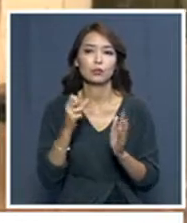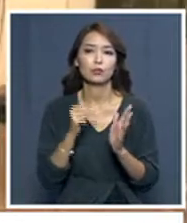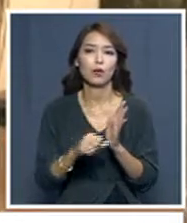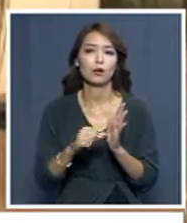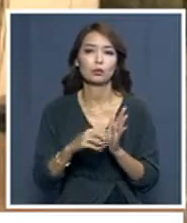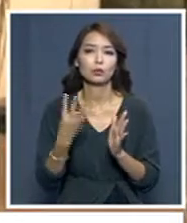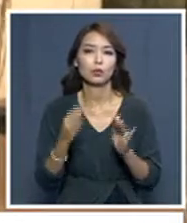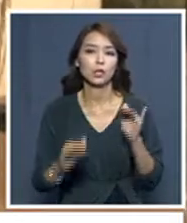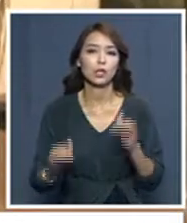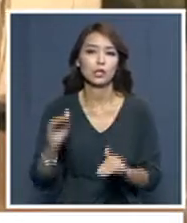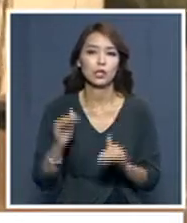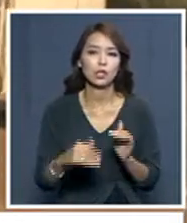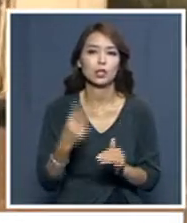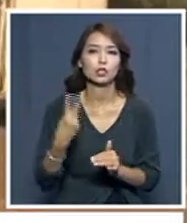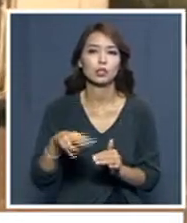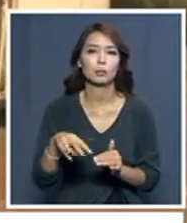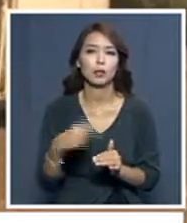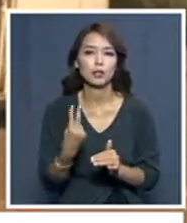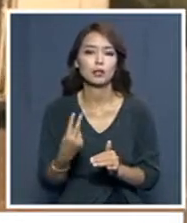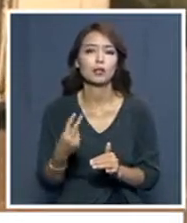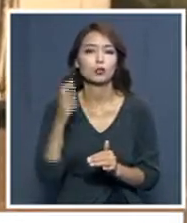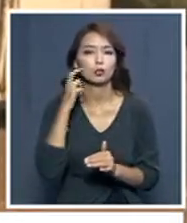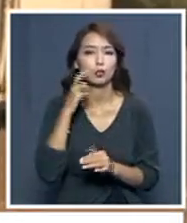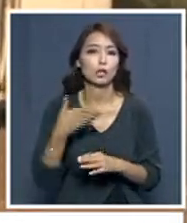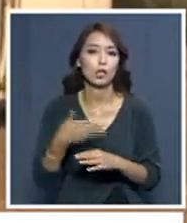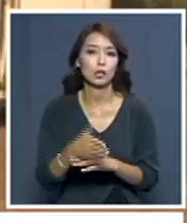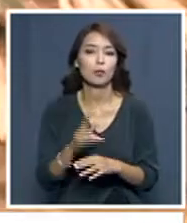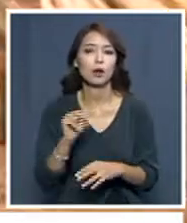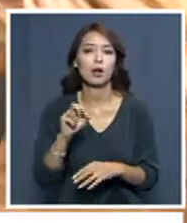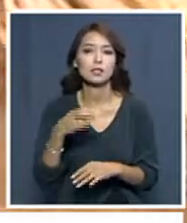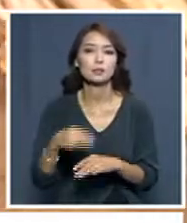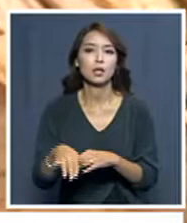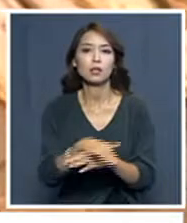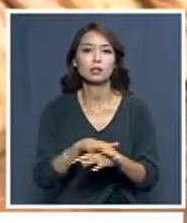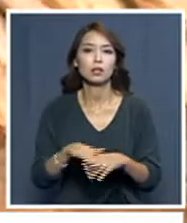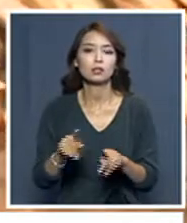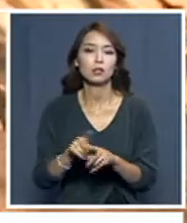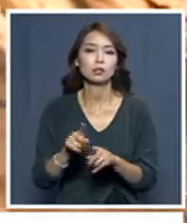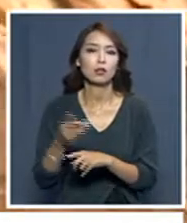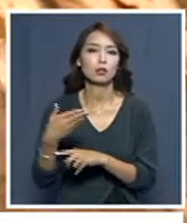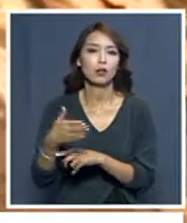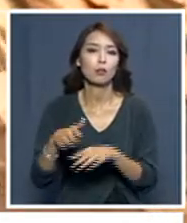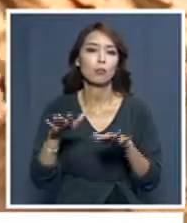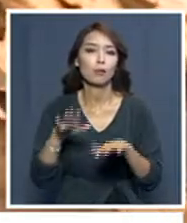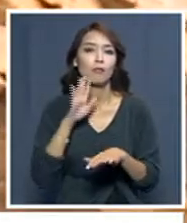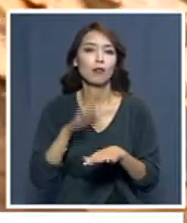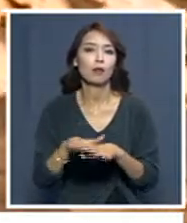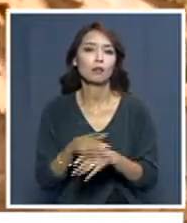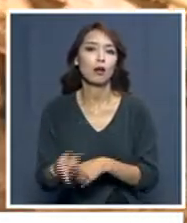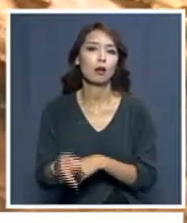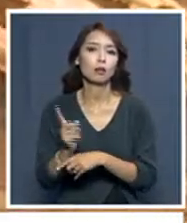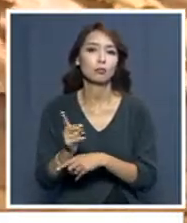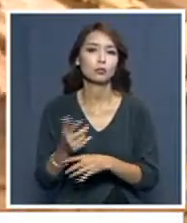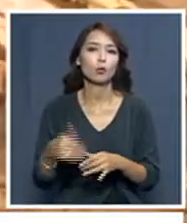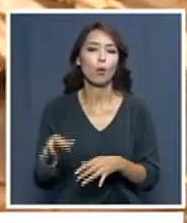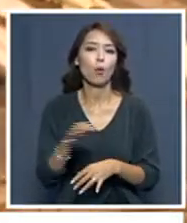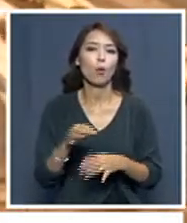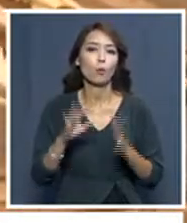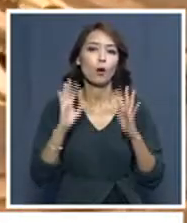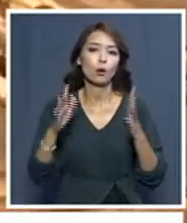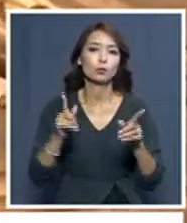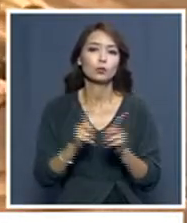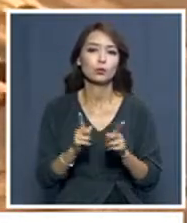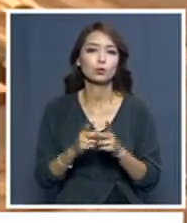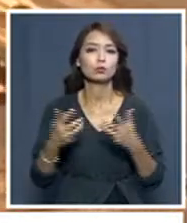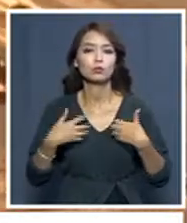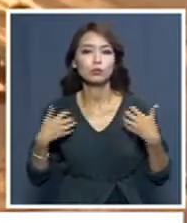келі бекіре мен 22 келі қара балық. Каспийдің оң жақ жағалауынан ауланған күдіктілерді облыстық орман шаруашылығы және